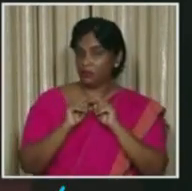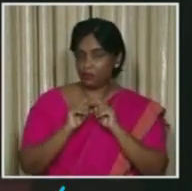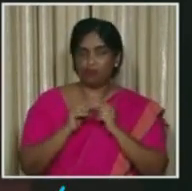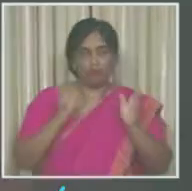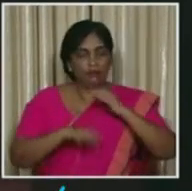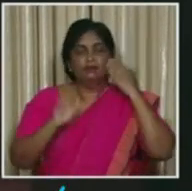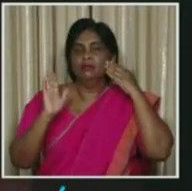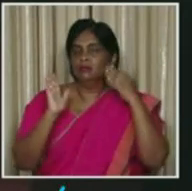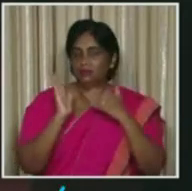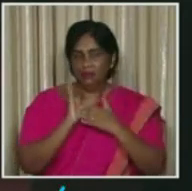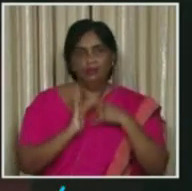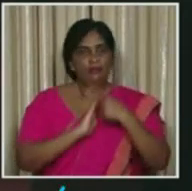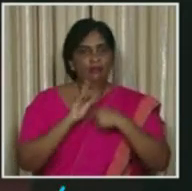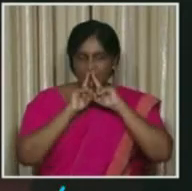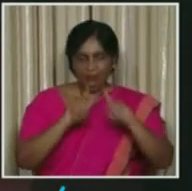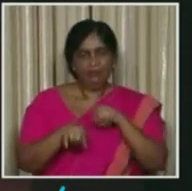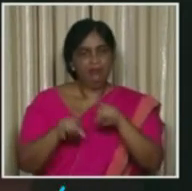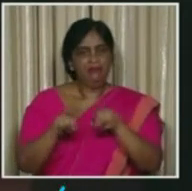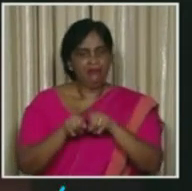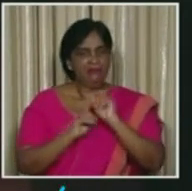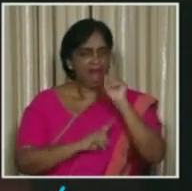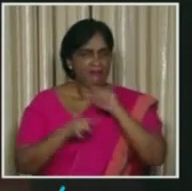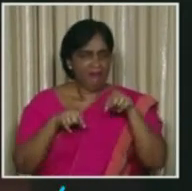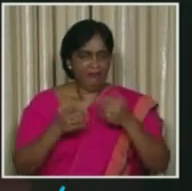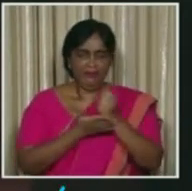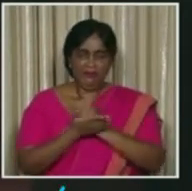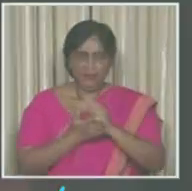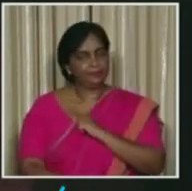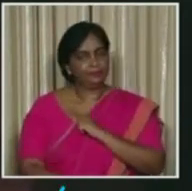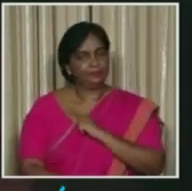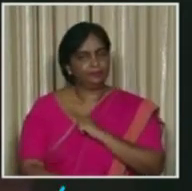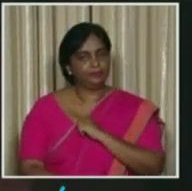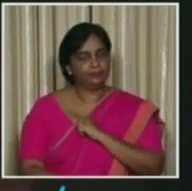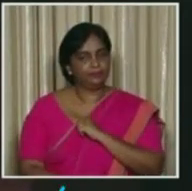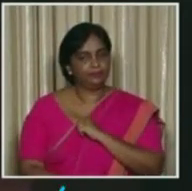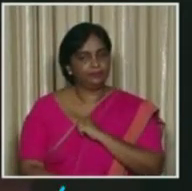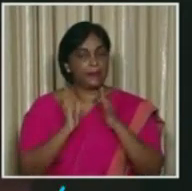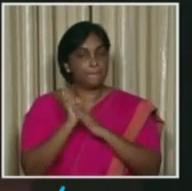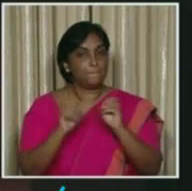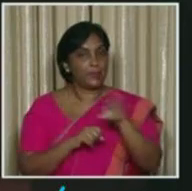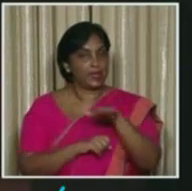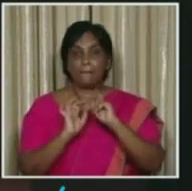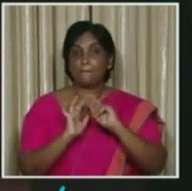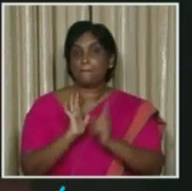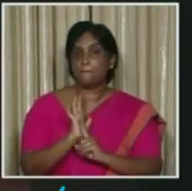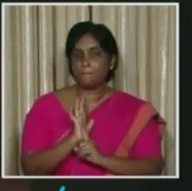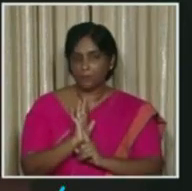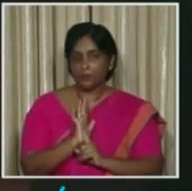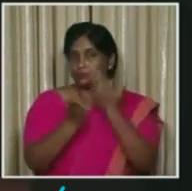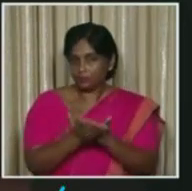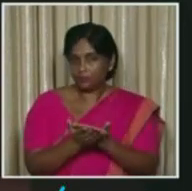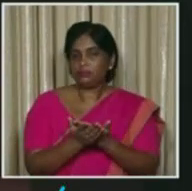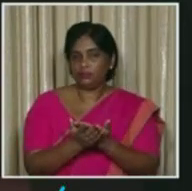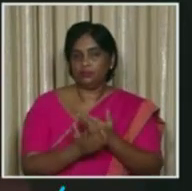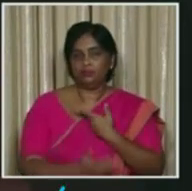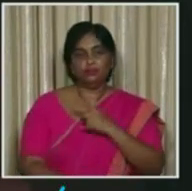වැඩිදුර හොයලා බලලා රටට හෙළිදරව් කරන්න පාර්ලිමේන්තුවේ අපි සියලු දෙනාම දැනුවත් කරන්න online safety bill කියලා ඉදිරිපත් වුණා.